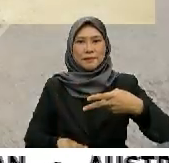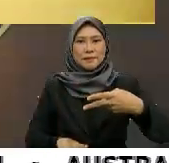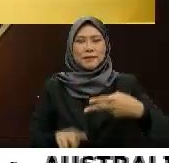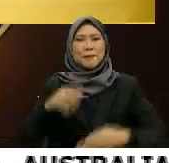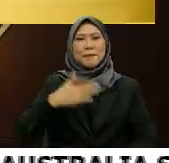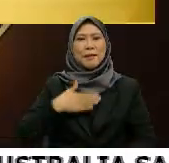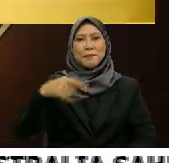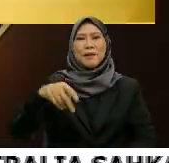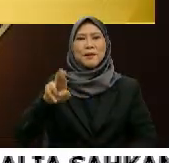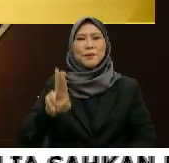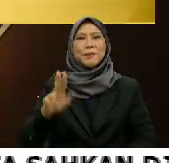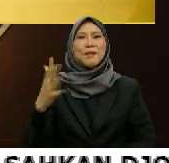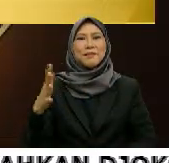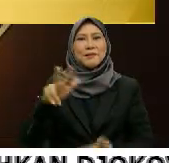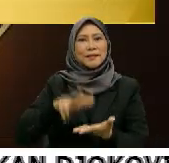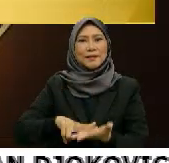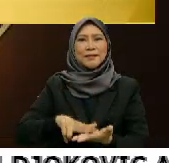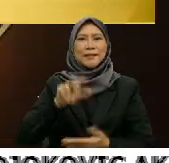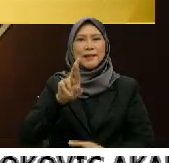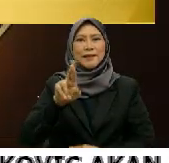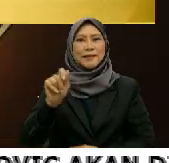my 15 yang diam